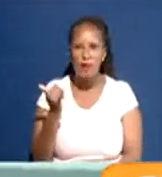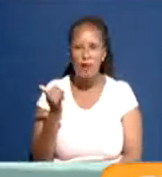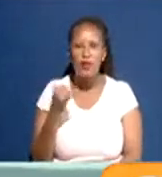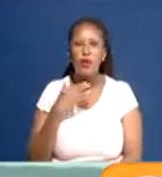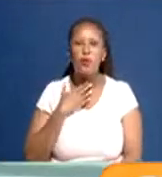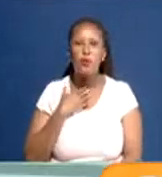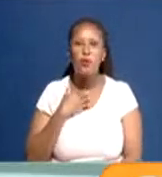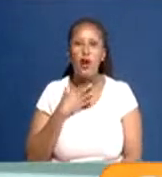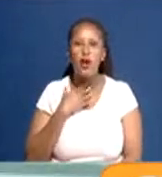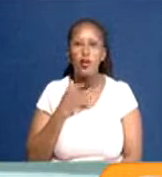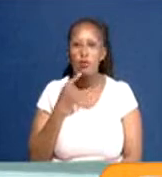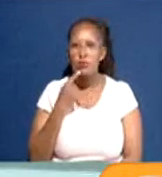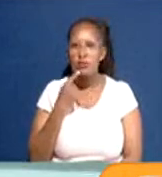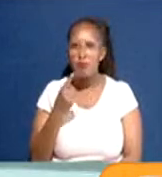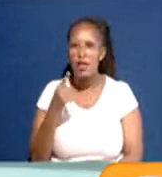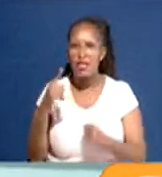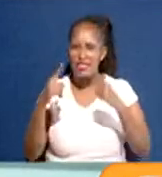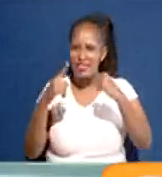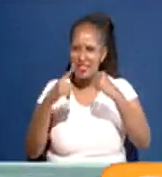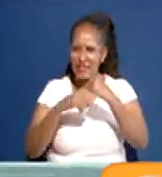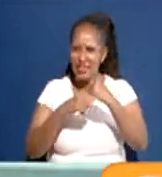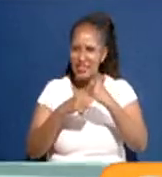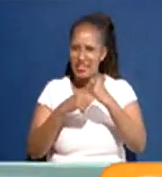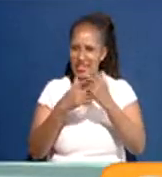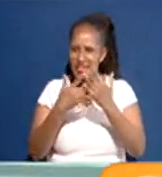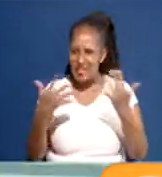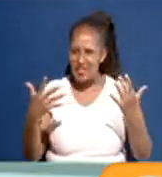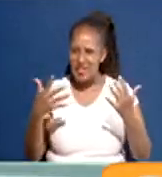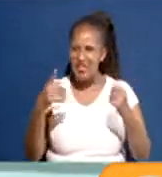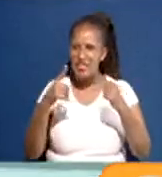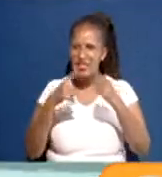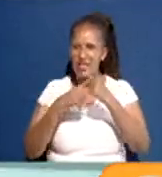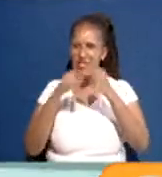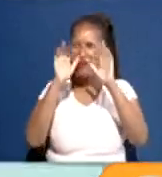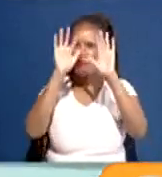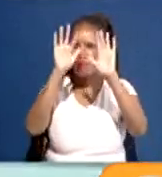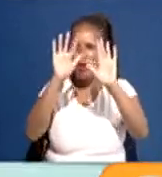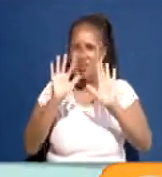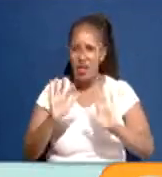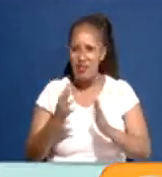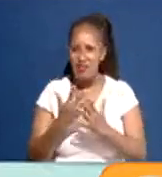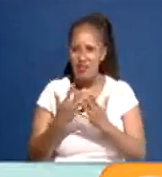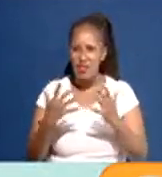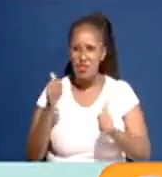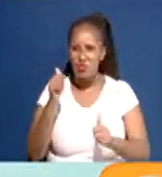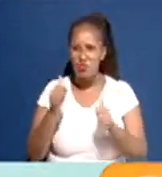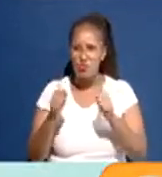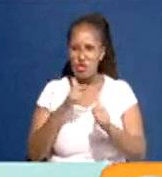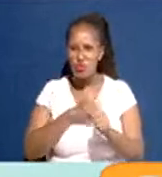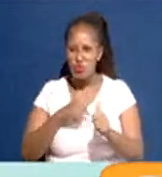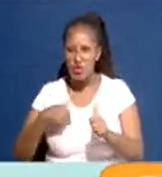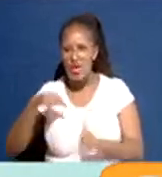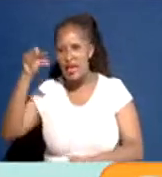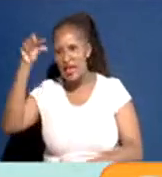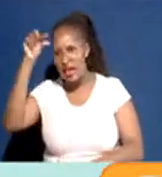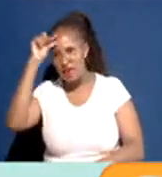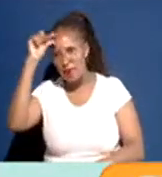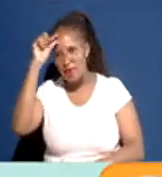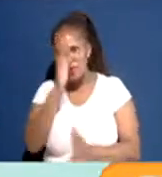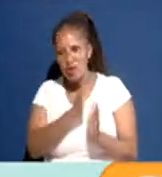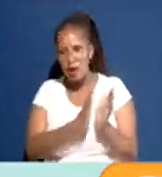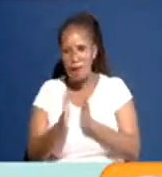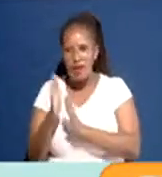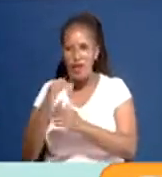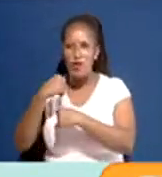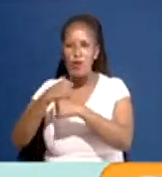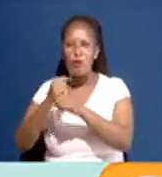nataka kusema mambo masita ya muhimu ambayo tunapanga kama serikali kuhakikisha